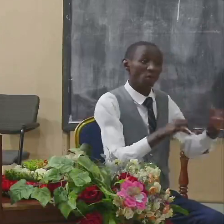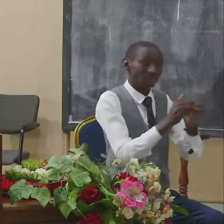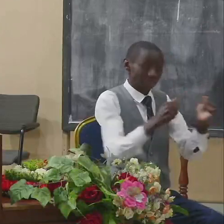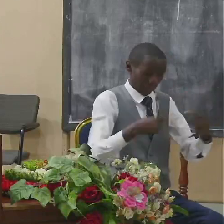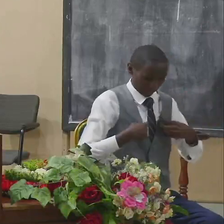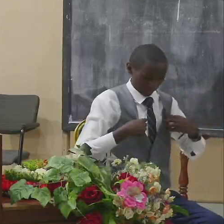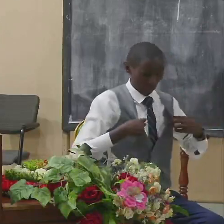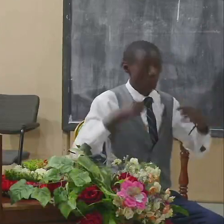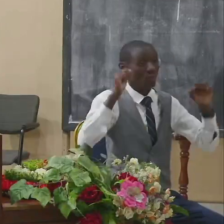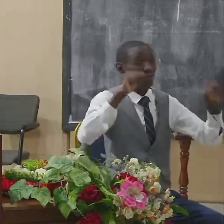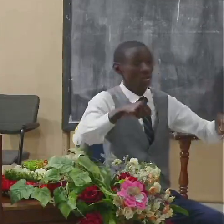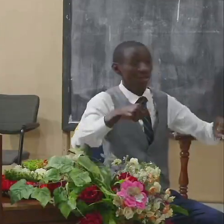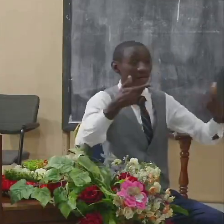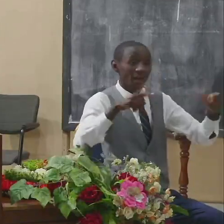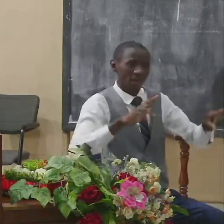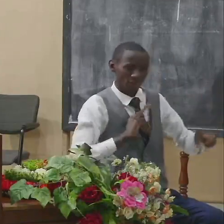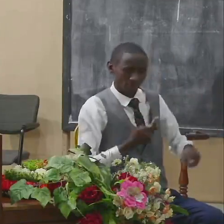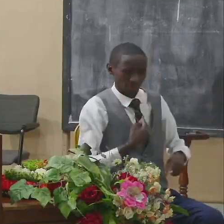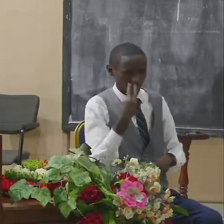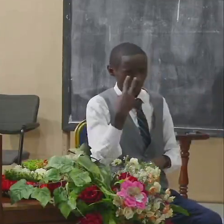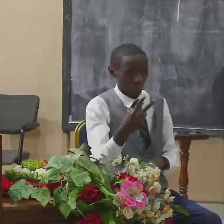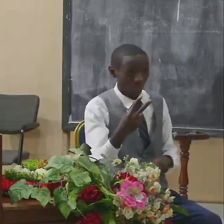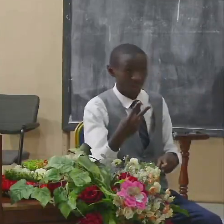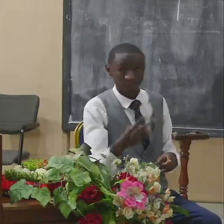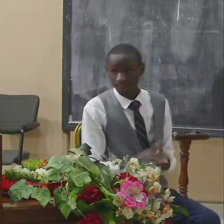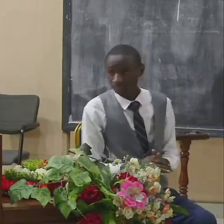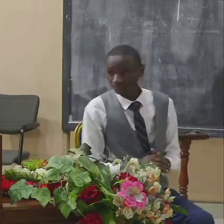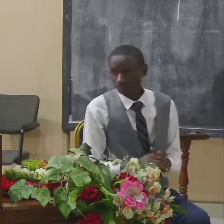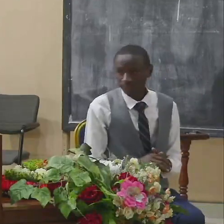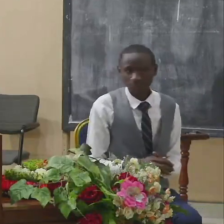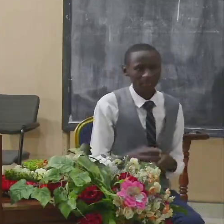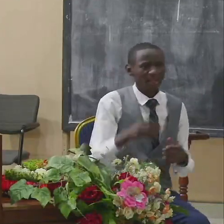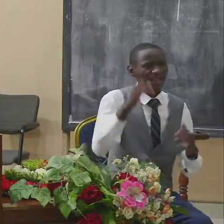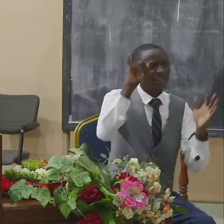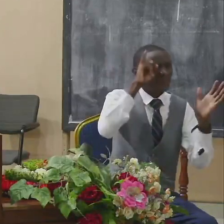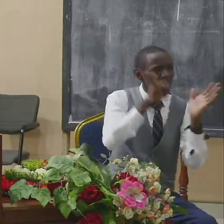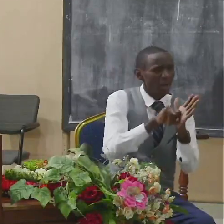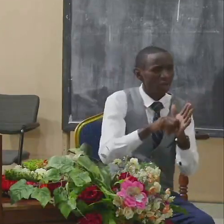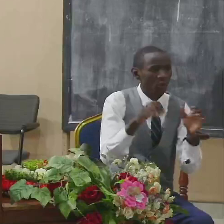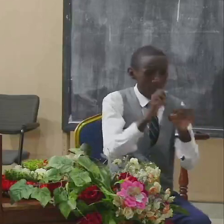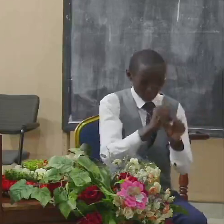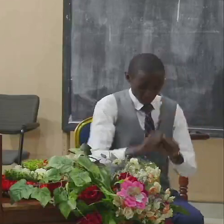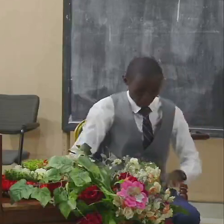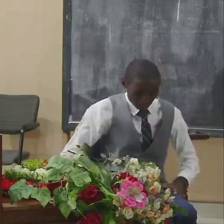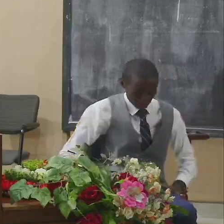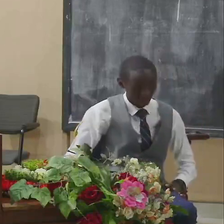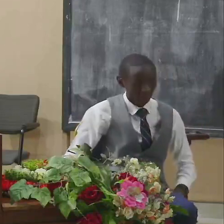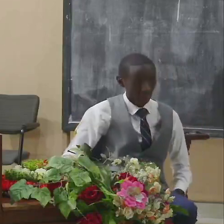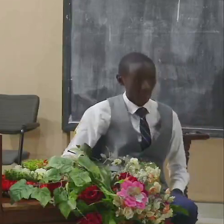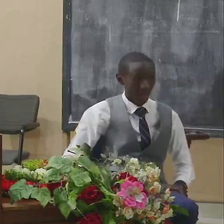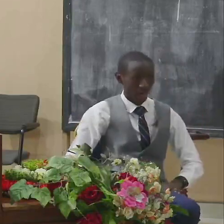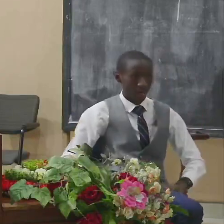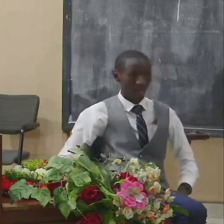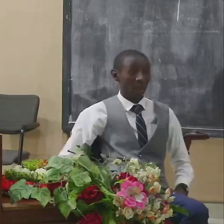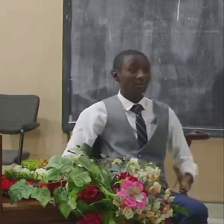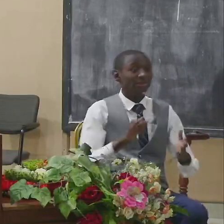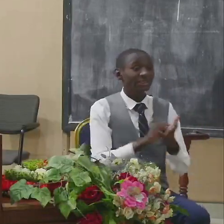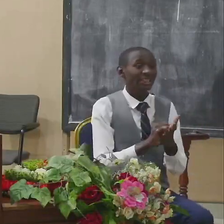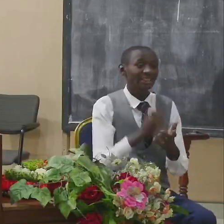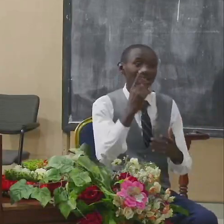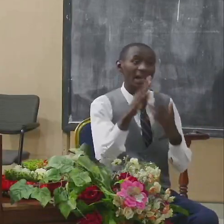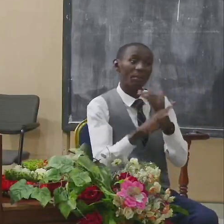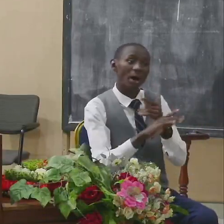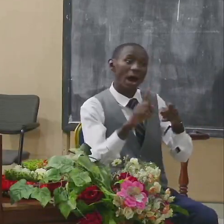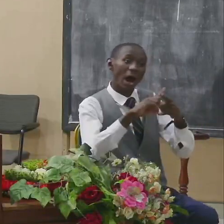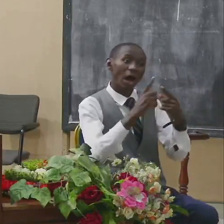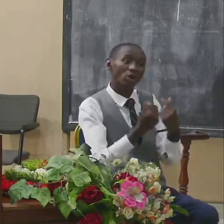uchi. Ndio. Quand nous voyons, wakati tunaona wanatia ka kitambala ni juu